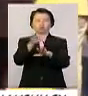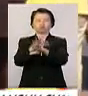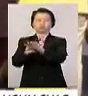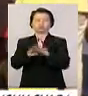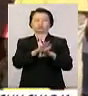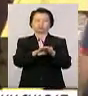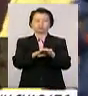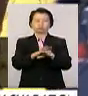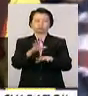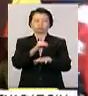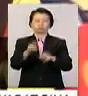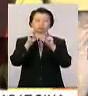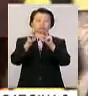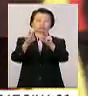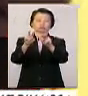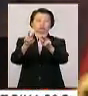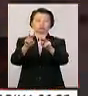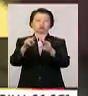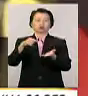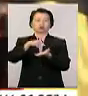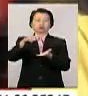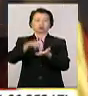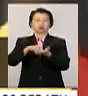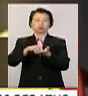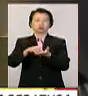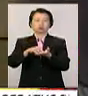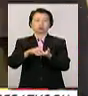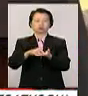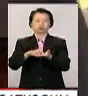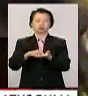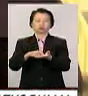dan melihat ini merupakan satu